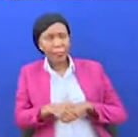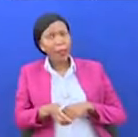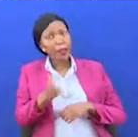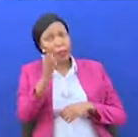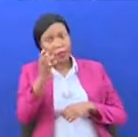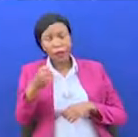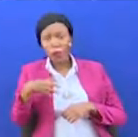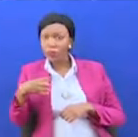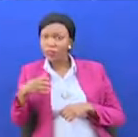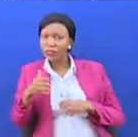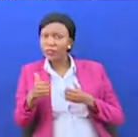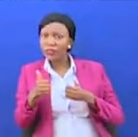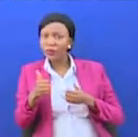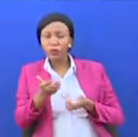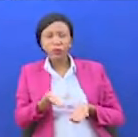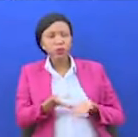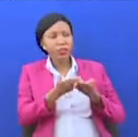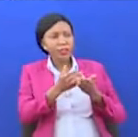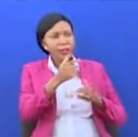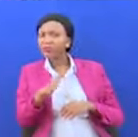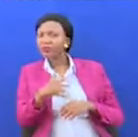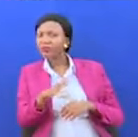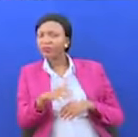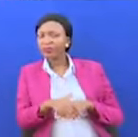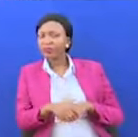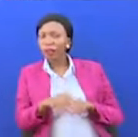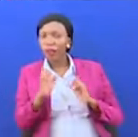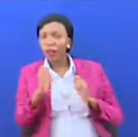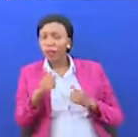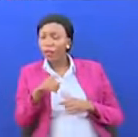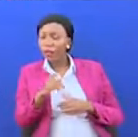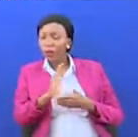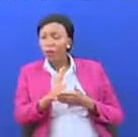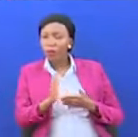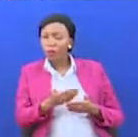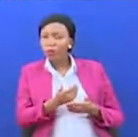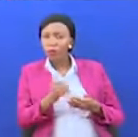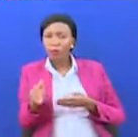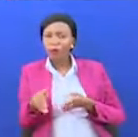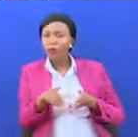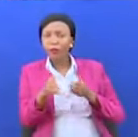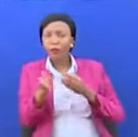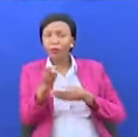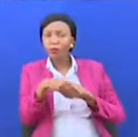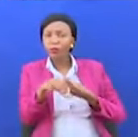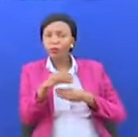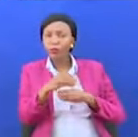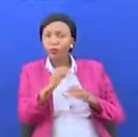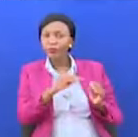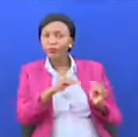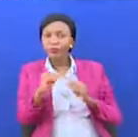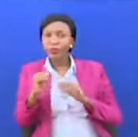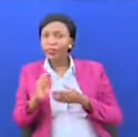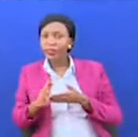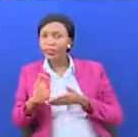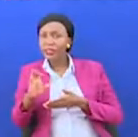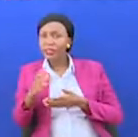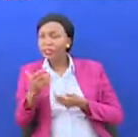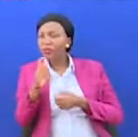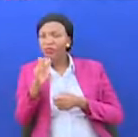tunategemea utaisaidia TRA, kwa sababu mfumo wetu wa uchumi tukaupeleka kwenye cashless economy. Mtu hana haja ya kudai